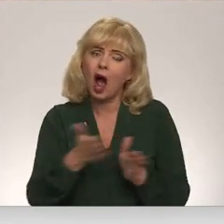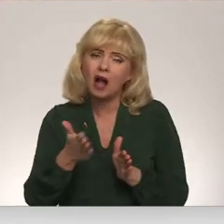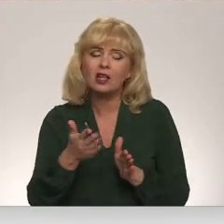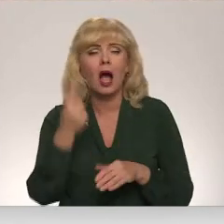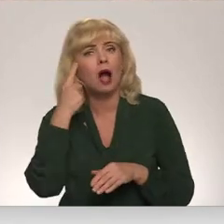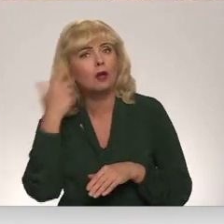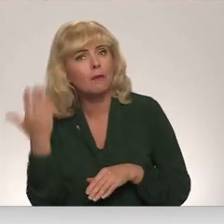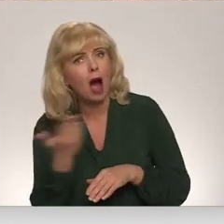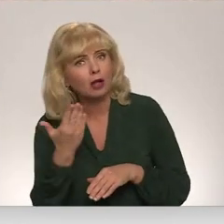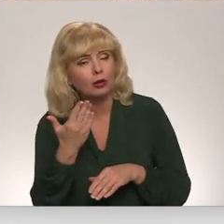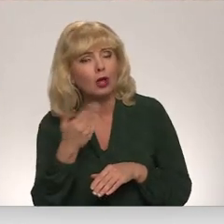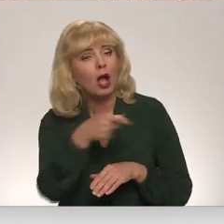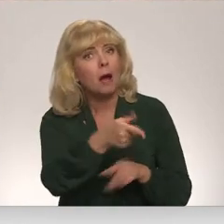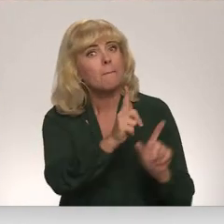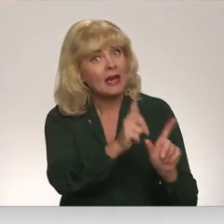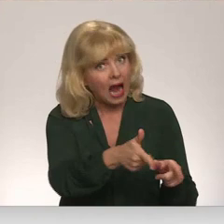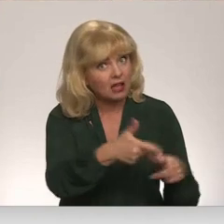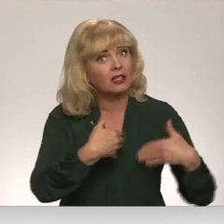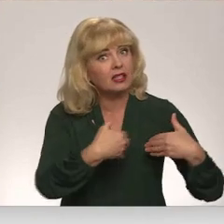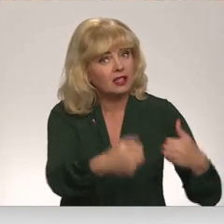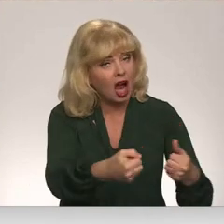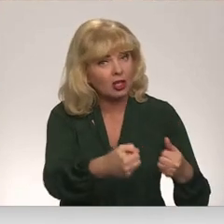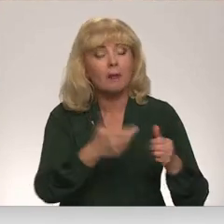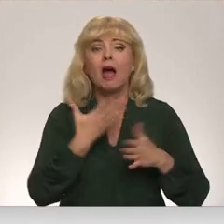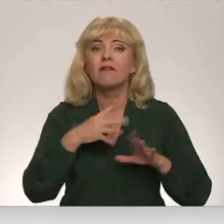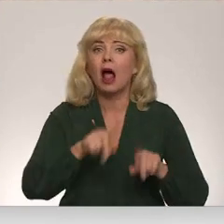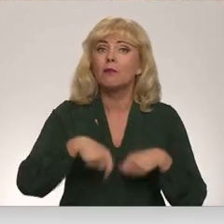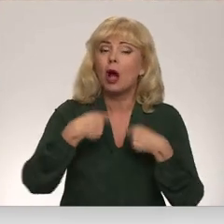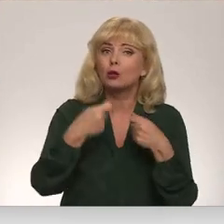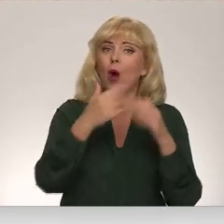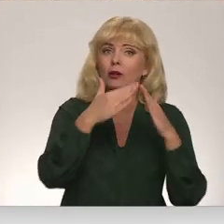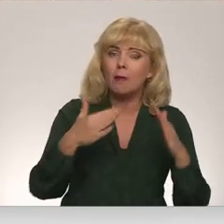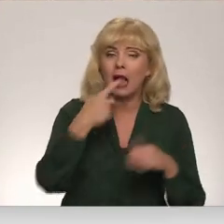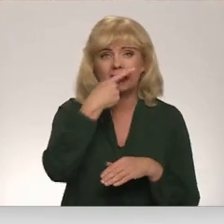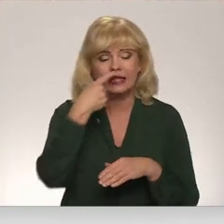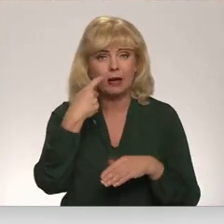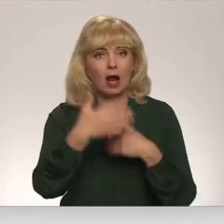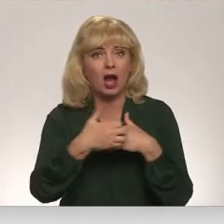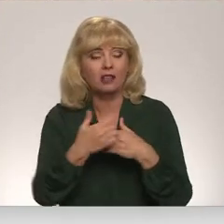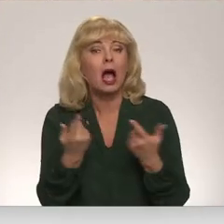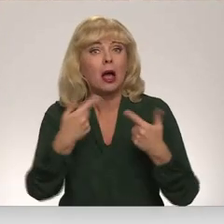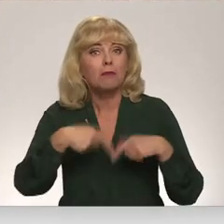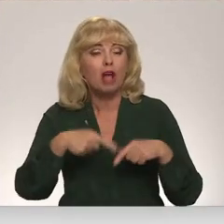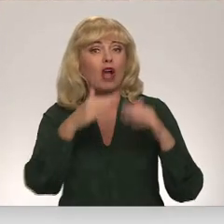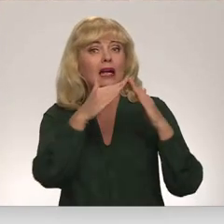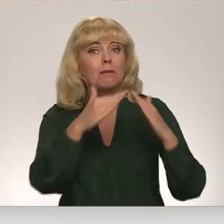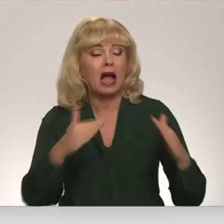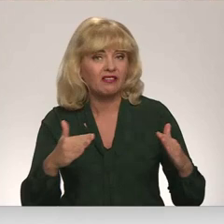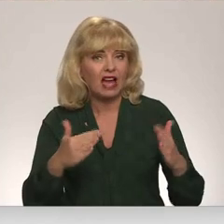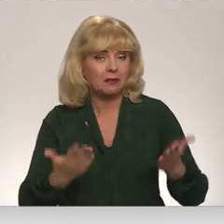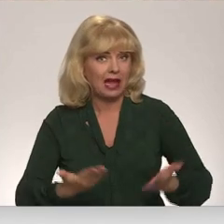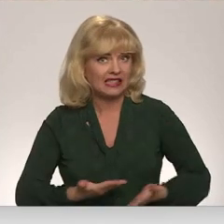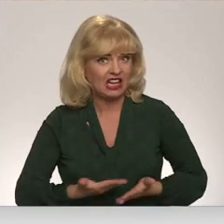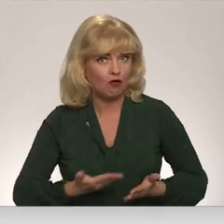un saskaņotai ar saņēmēju, arī tad, ja ir vēlme dot mājas kādam no simtiem kaķu, kuri mīt patversmēs. Vairāk stāsta